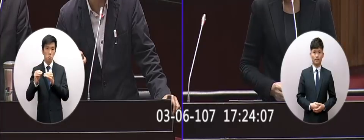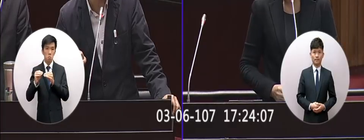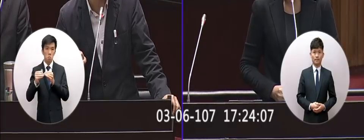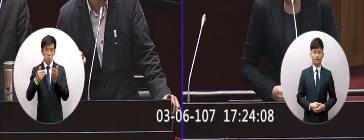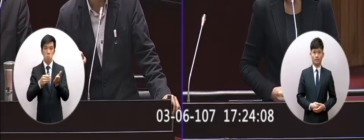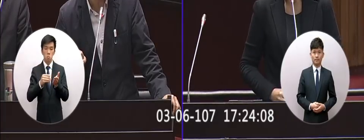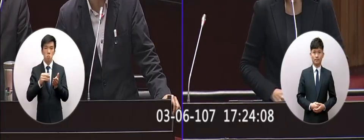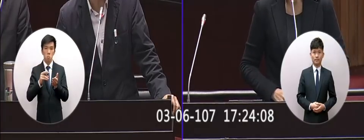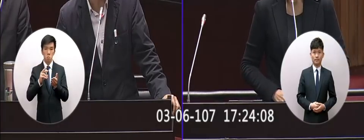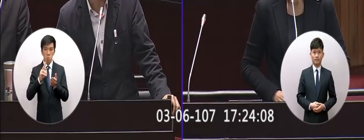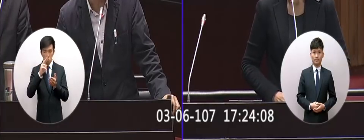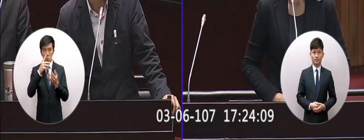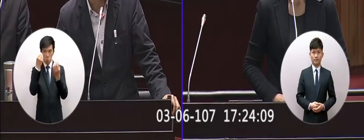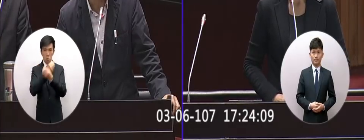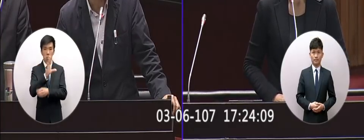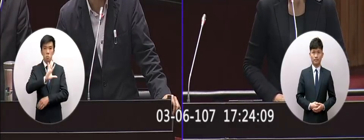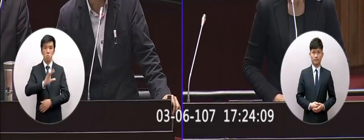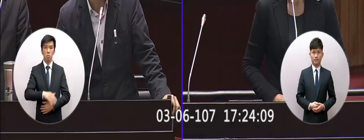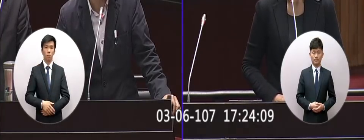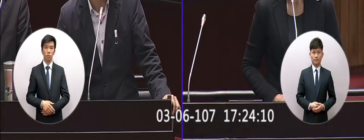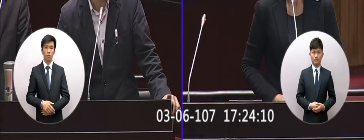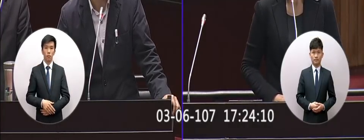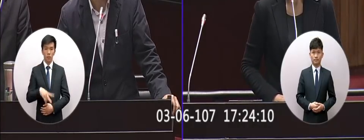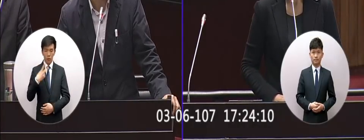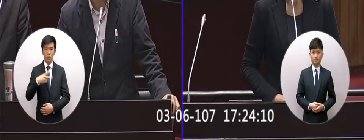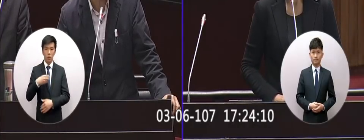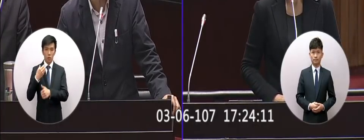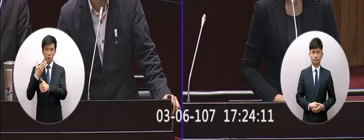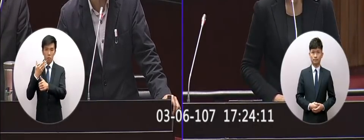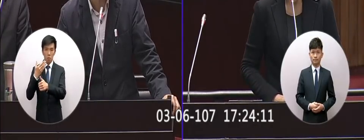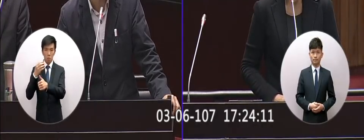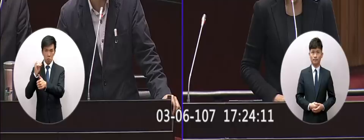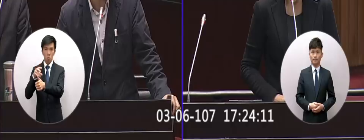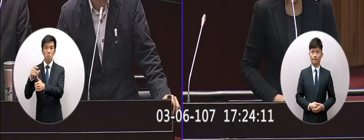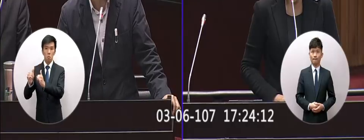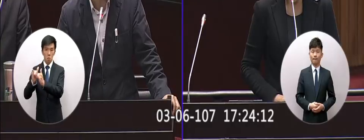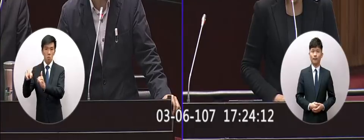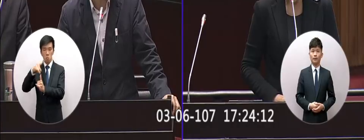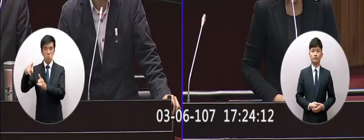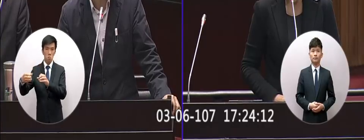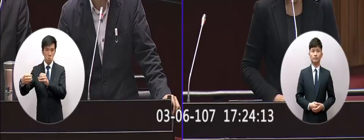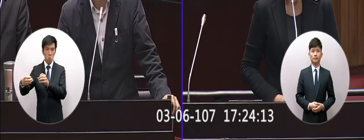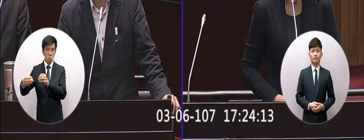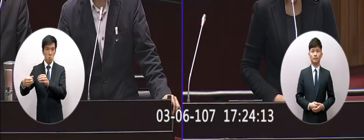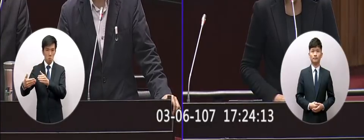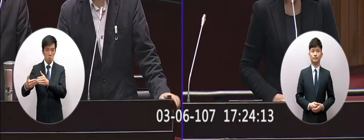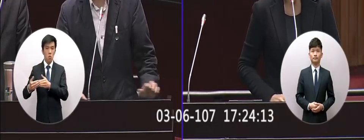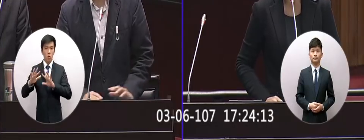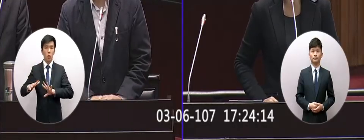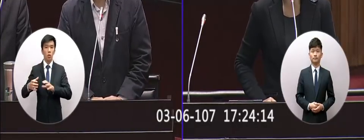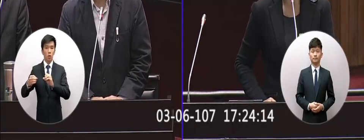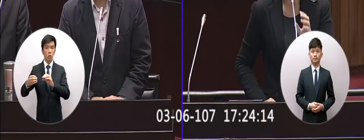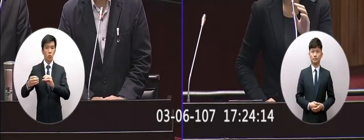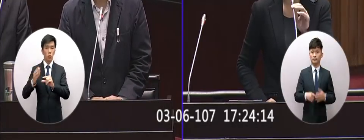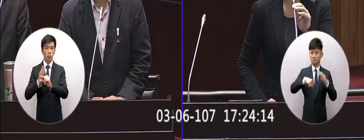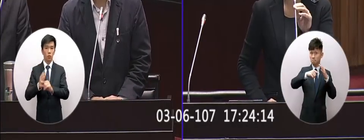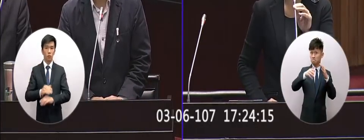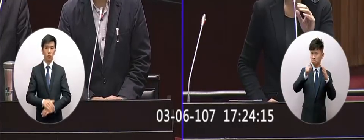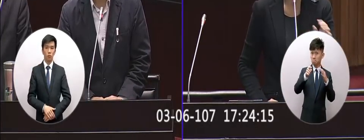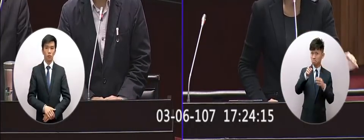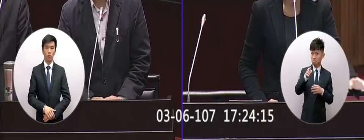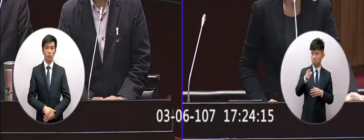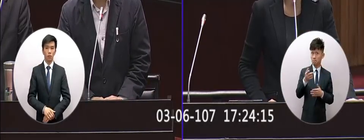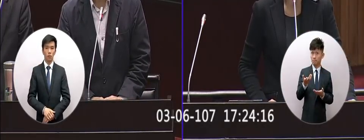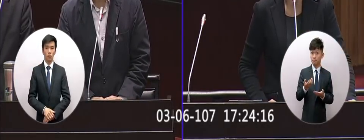容受度以外，另外也要考虑跟民众沟通了，所以现在还在正进行沟通的过程。 所以院长就